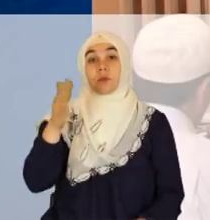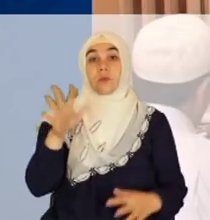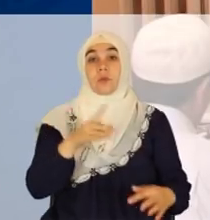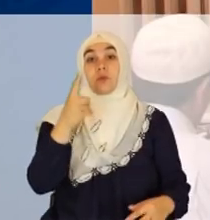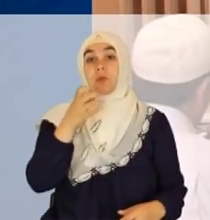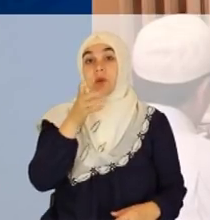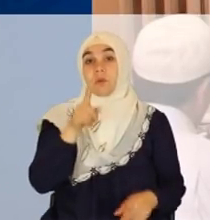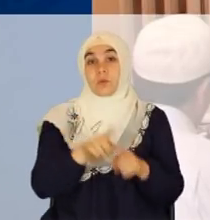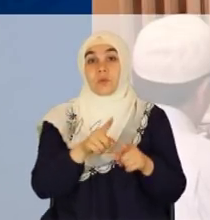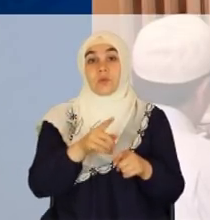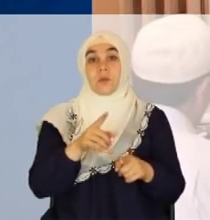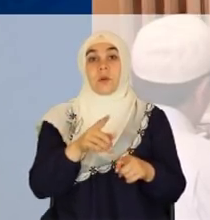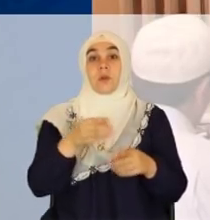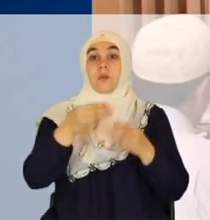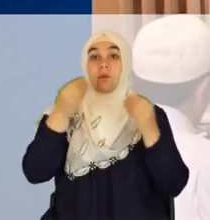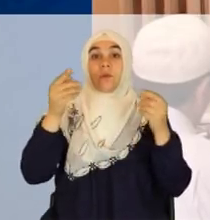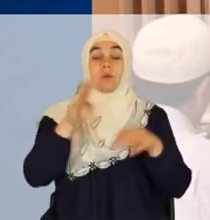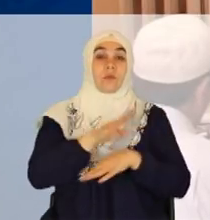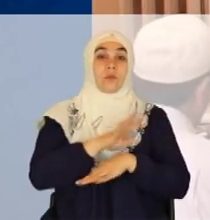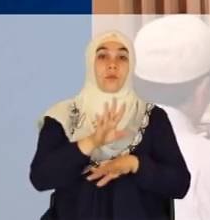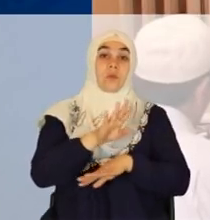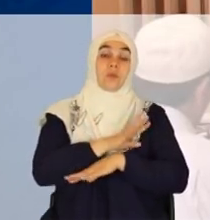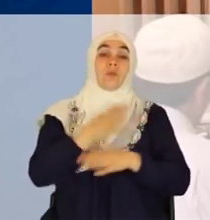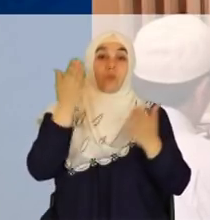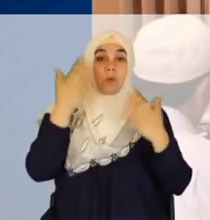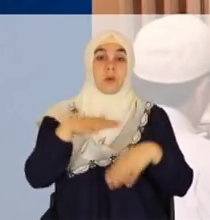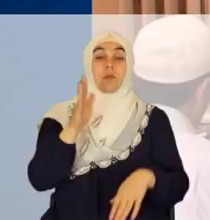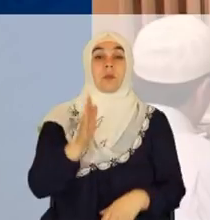100 yildan keyin yo'q bo'lgan bo'ladi, vafot etgan bo'ladi.